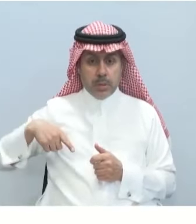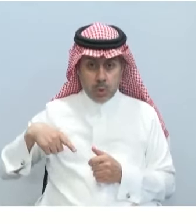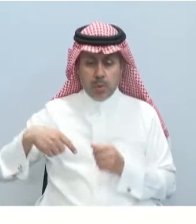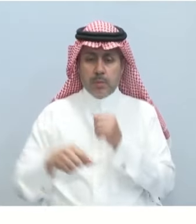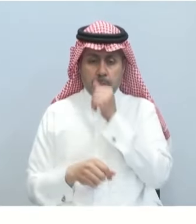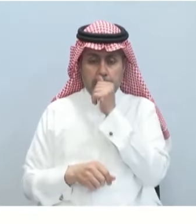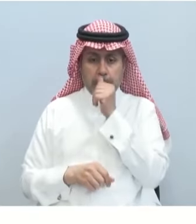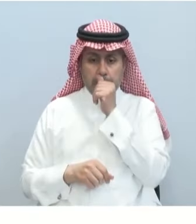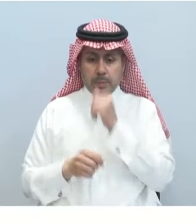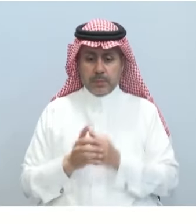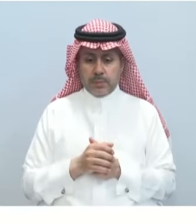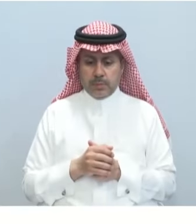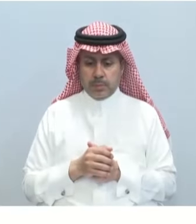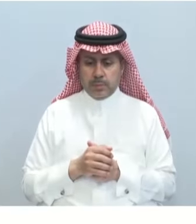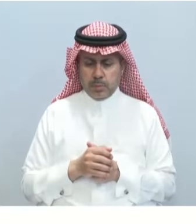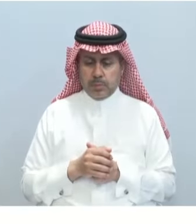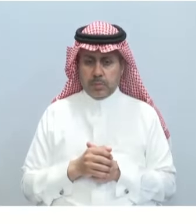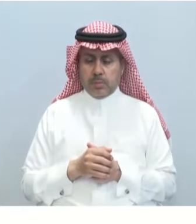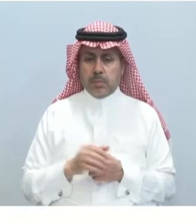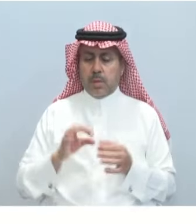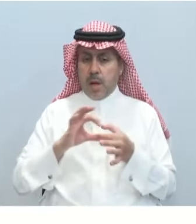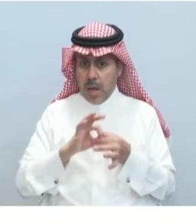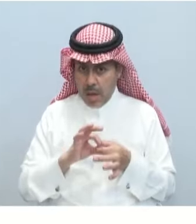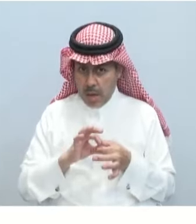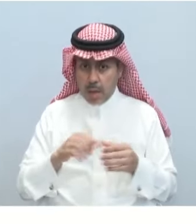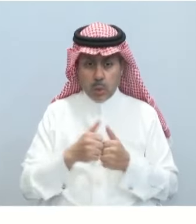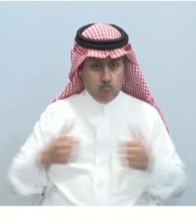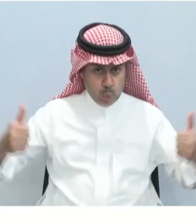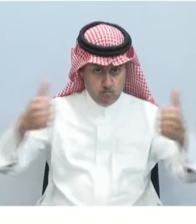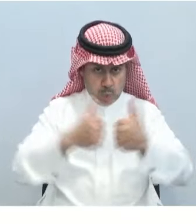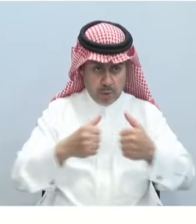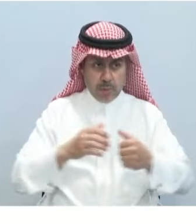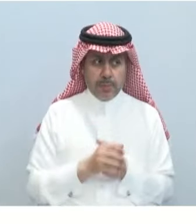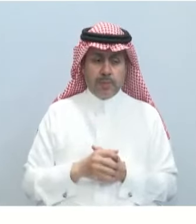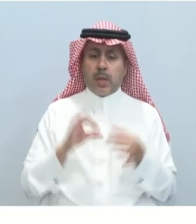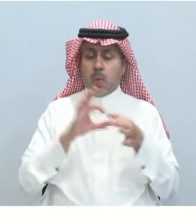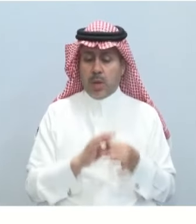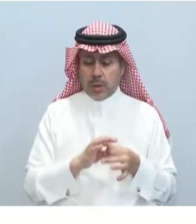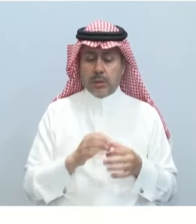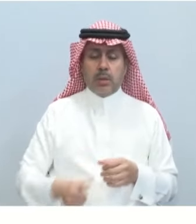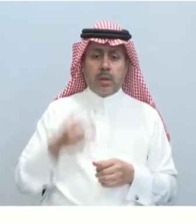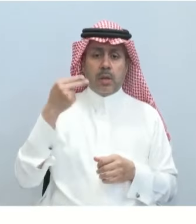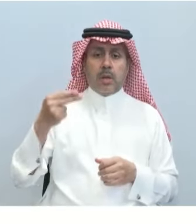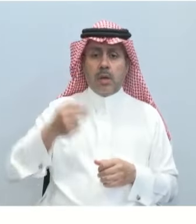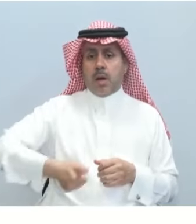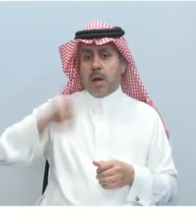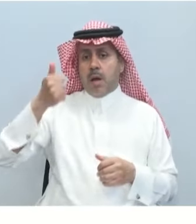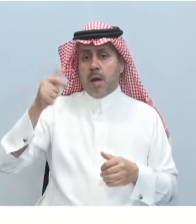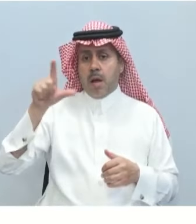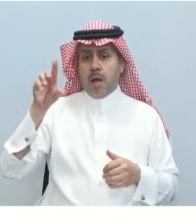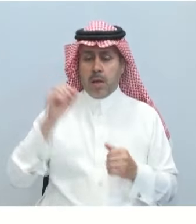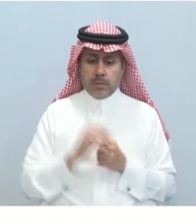يسب ما يكون بسبب ما يربطها من علاقه اسريه او علاقه اعاله او ربما كفاله او وصايه او